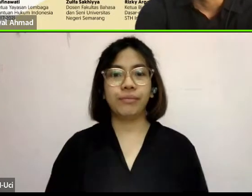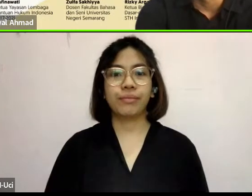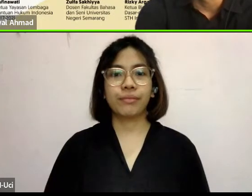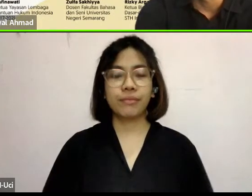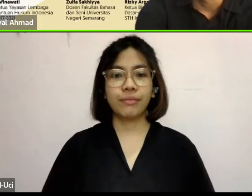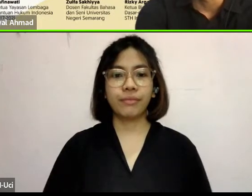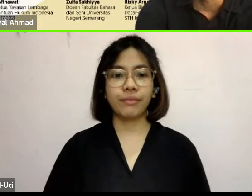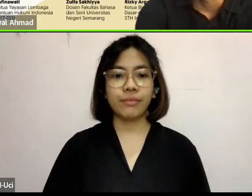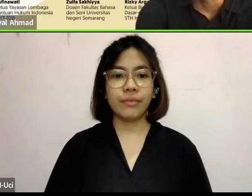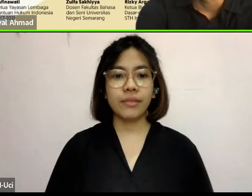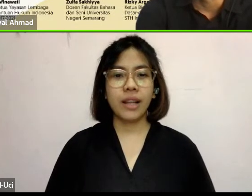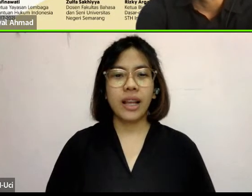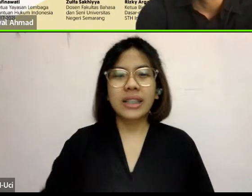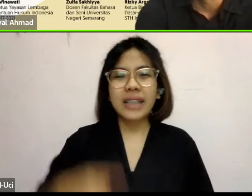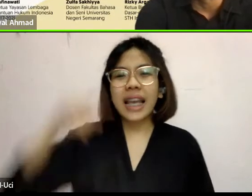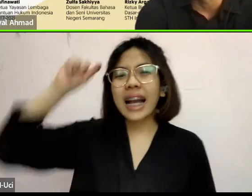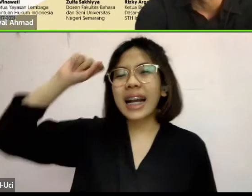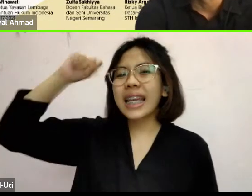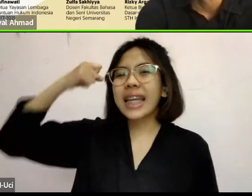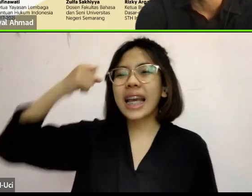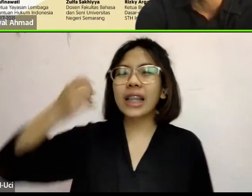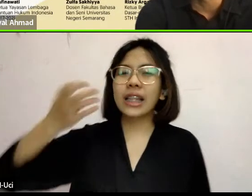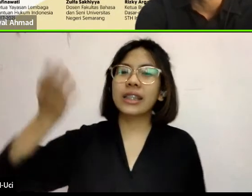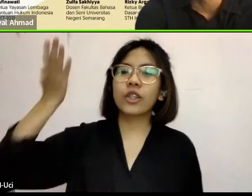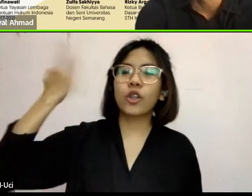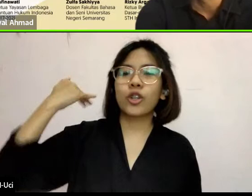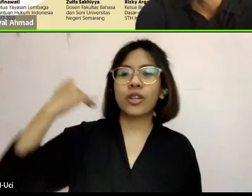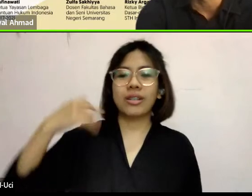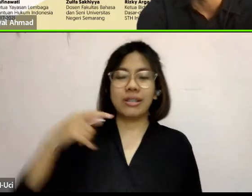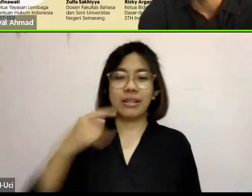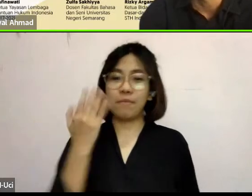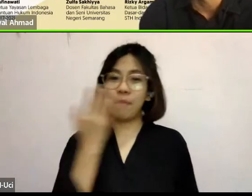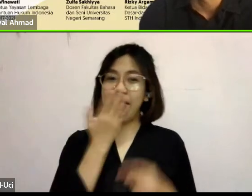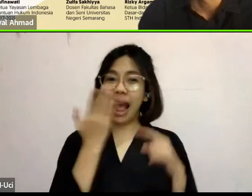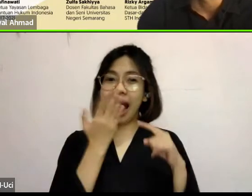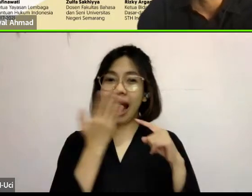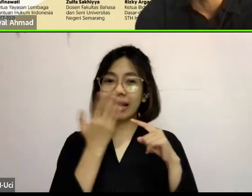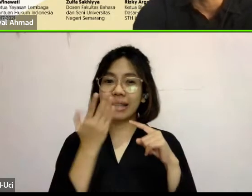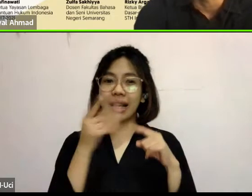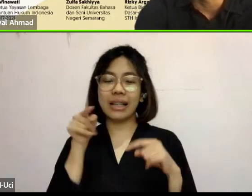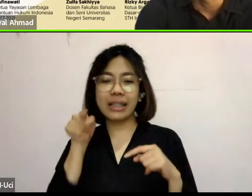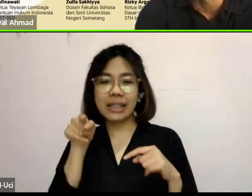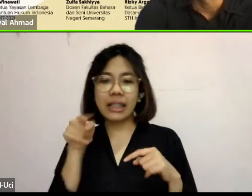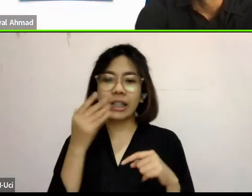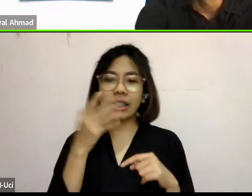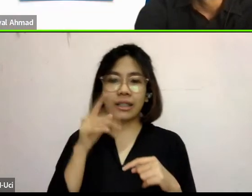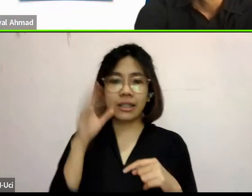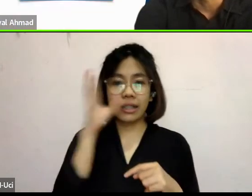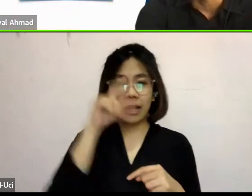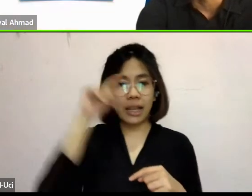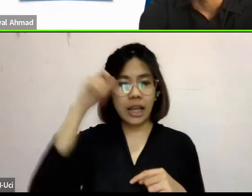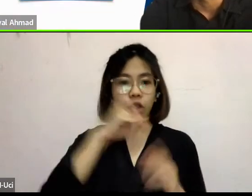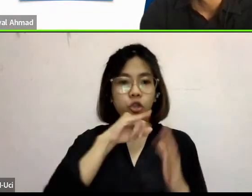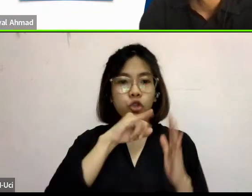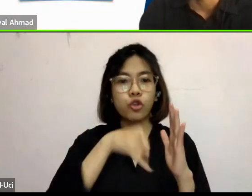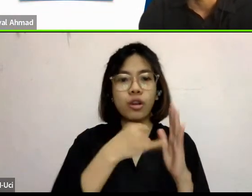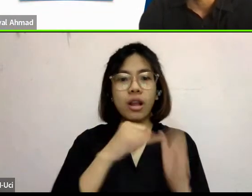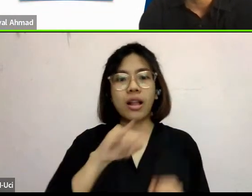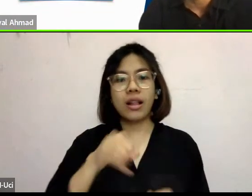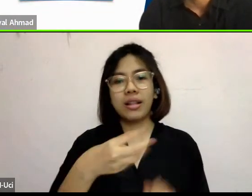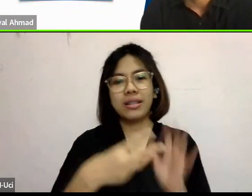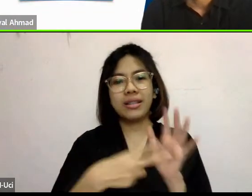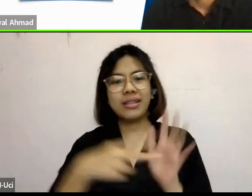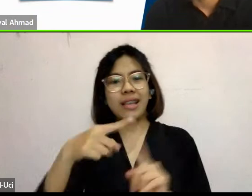Saya jadi teringat karena isu inilah Tsubasa jurnal jentera pertama